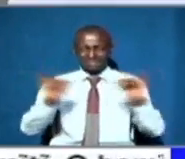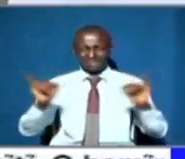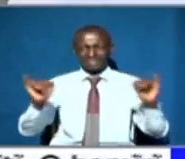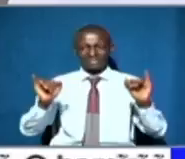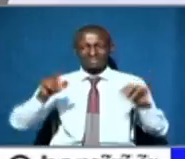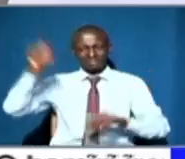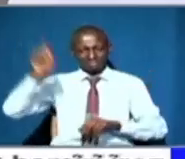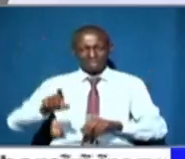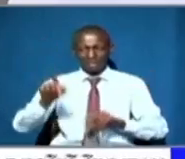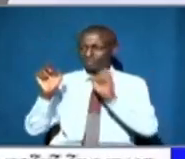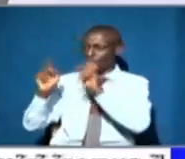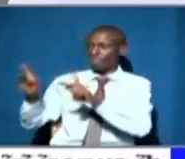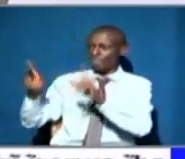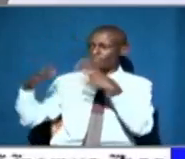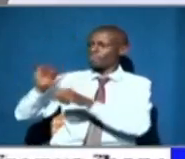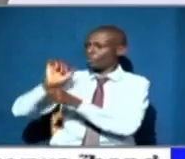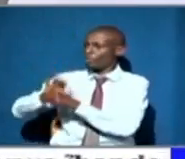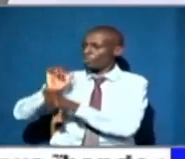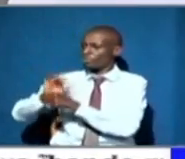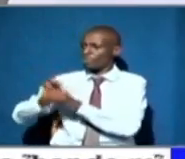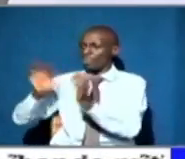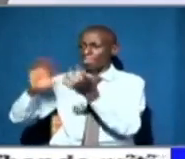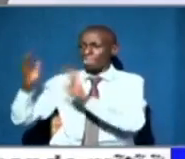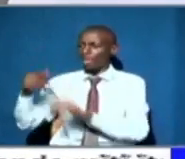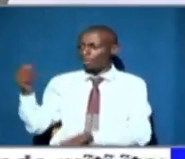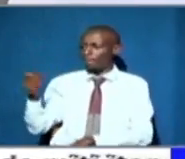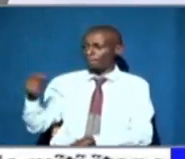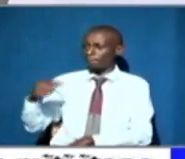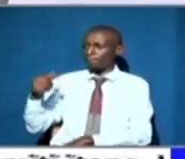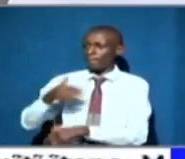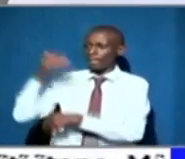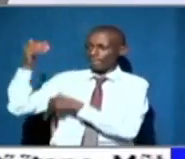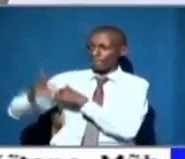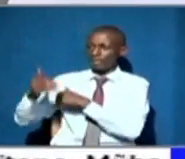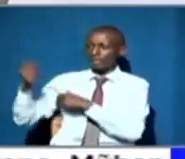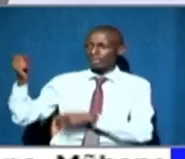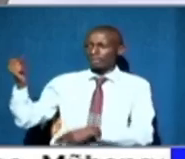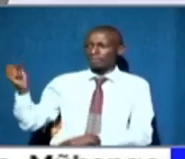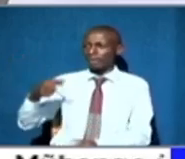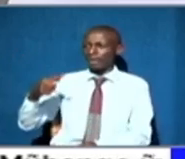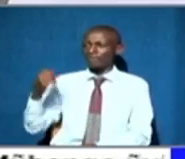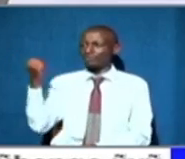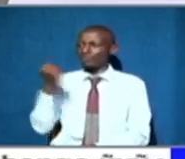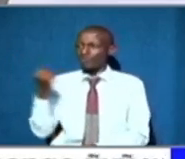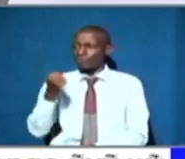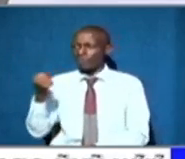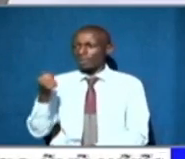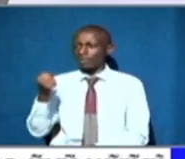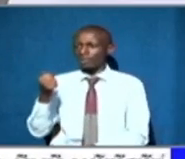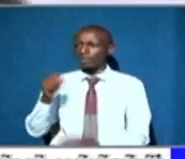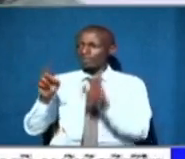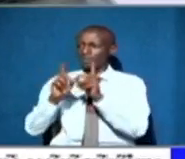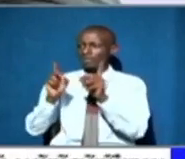tiriri todo adwe gini malorete mweli yo yuguka wami andu magakorora mweri 29